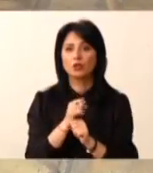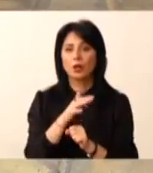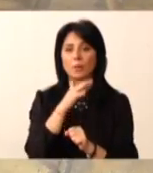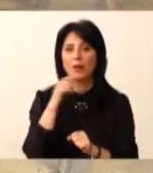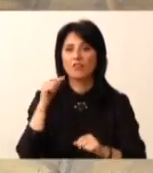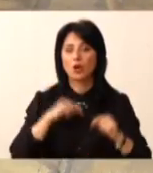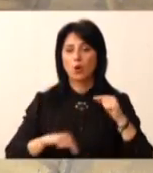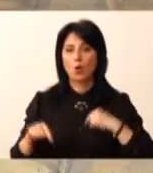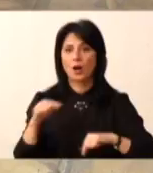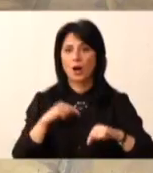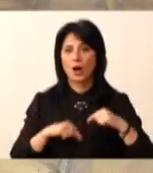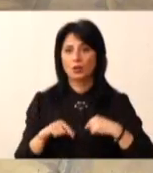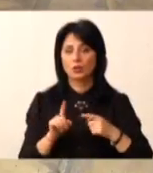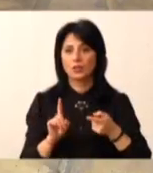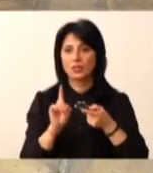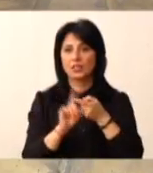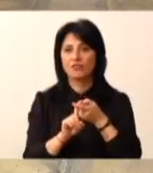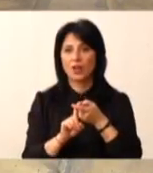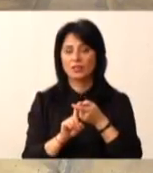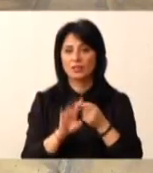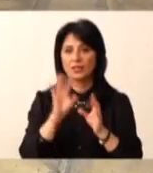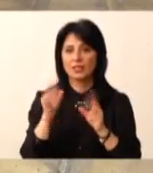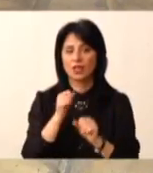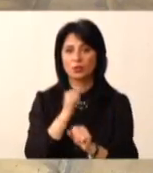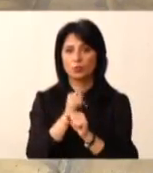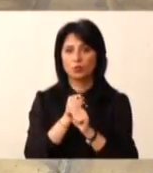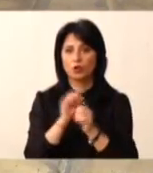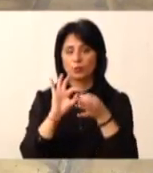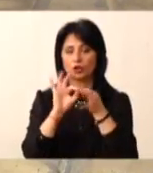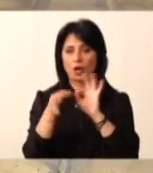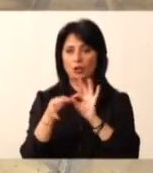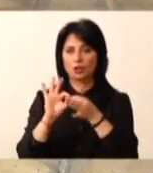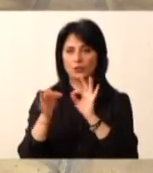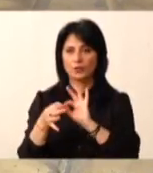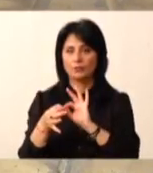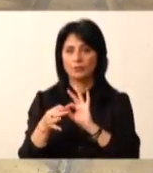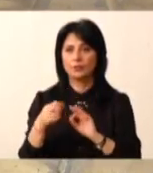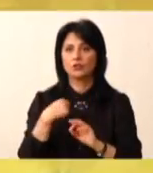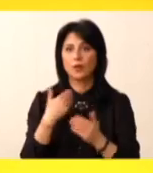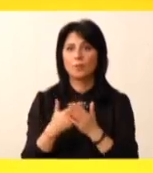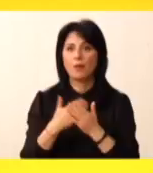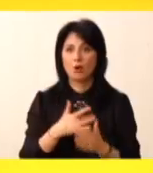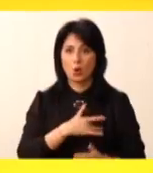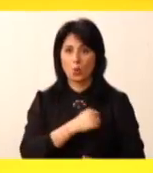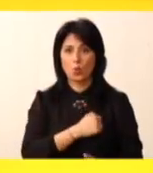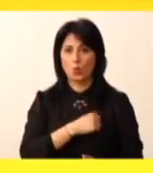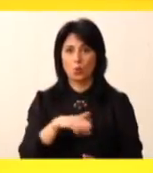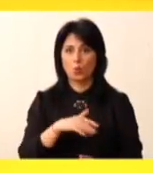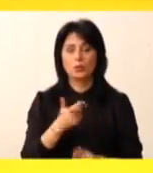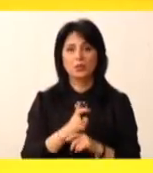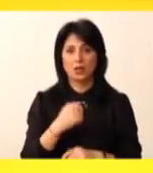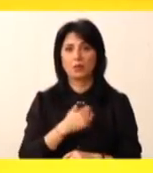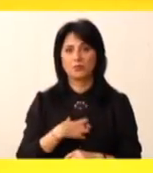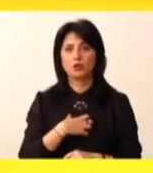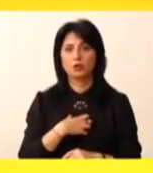ბევრი ორგანო არის ჩართული საერთო ჯაჭვში. ჩვენ აქ არ გვაქვს მაგალითად გული, რომელიც ძალიან